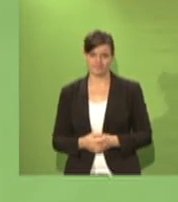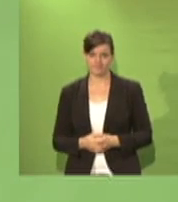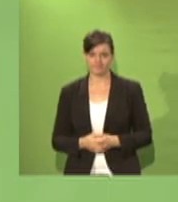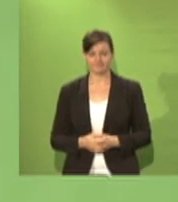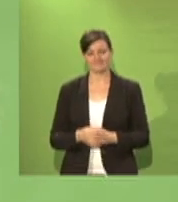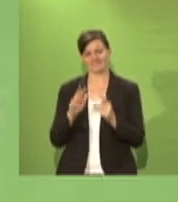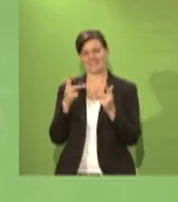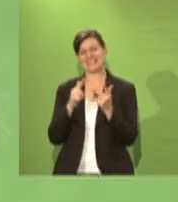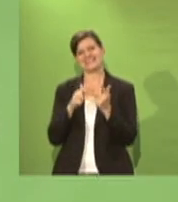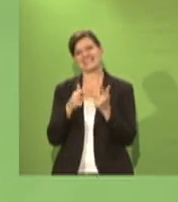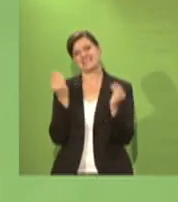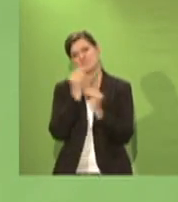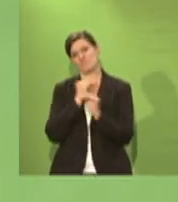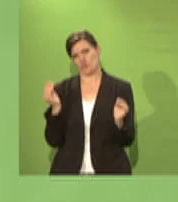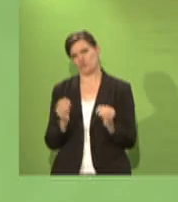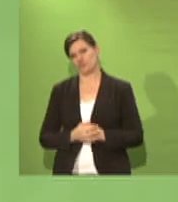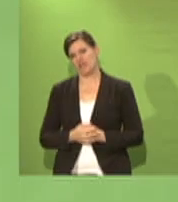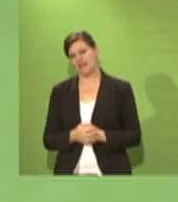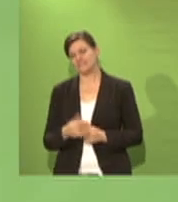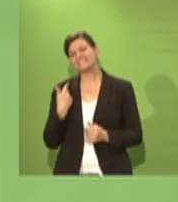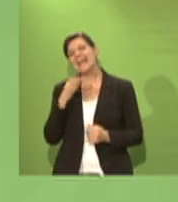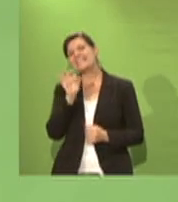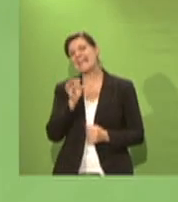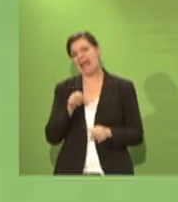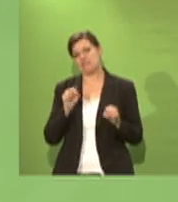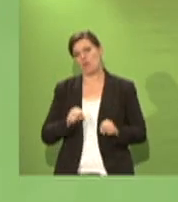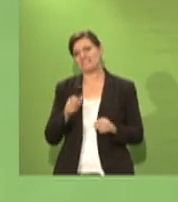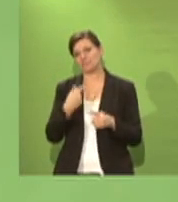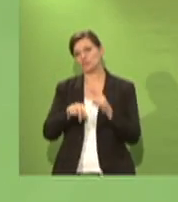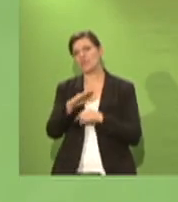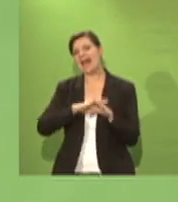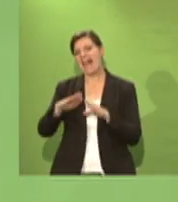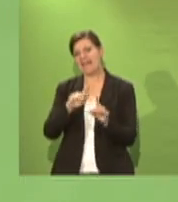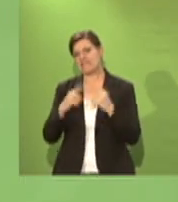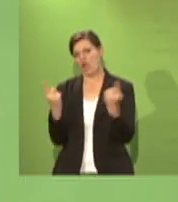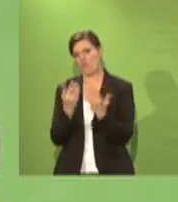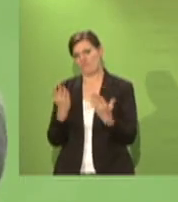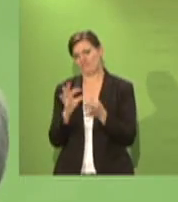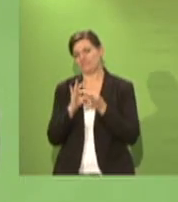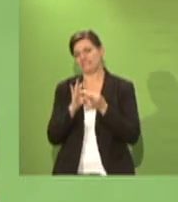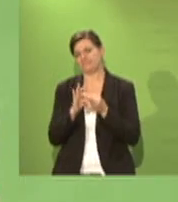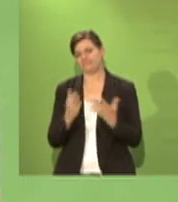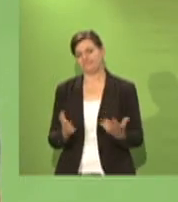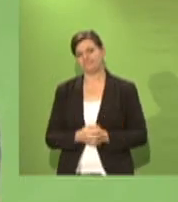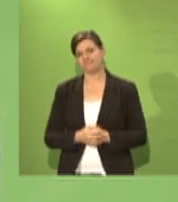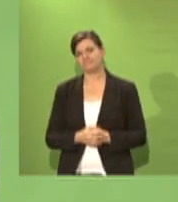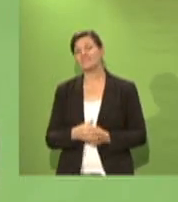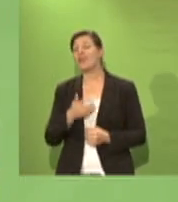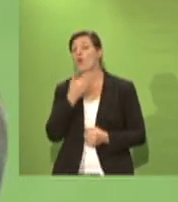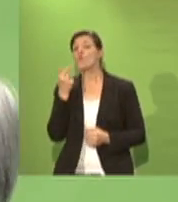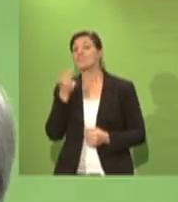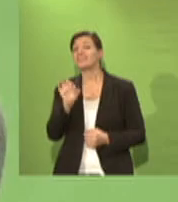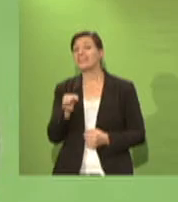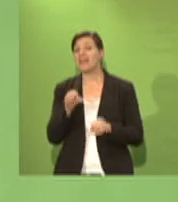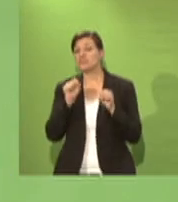Die dritte Botschaft, und da komme ich dann zu der Kernkompetenz des ländlichen Raums, und da sage ich an der Stelle auch noch mal deutlich, ohne diese